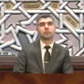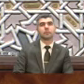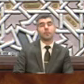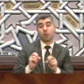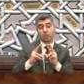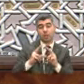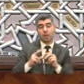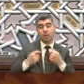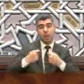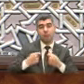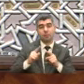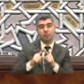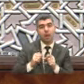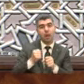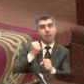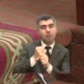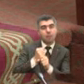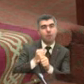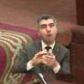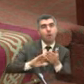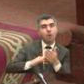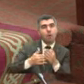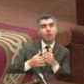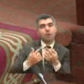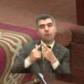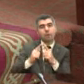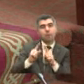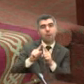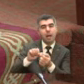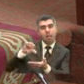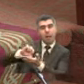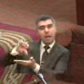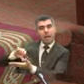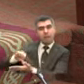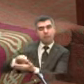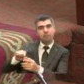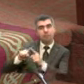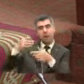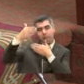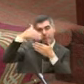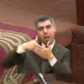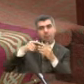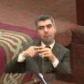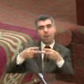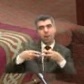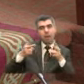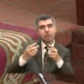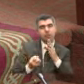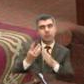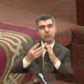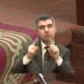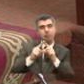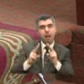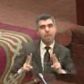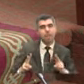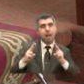بالفعل نحن نعمل أولا على تعزيز منظومة المراكز الثقافية المغربية، ستفتح قريبا أمستردام وباريس بالإضافة للمركز